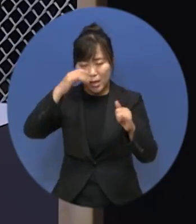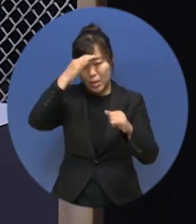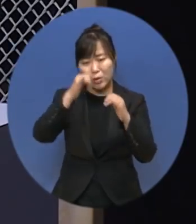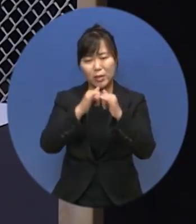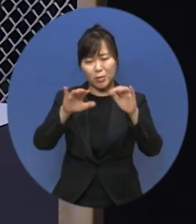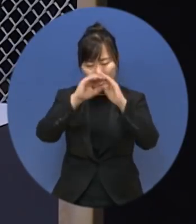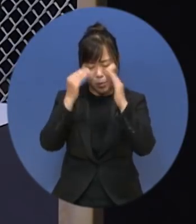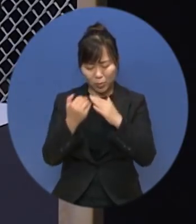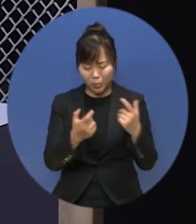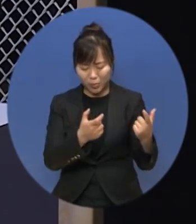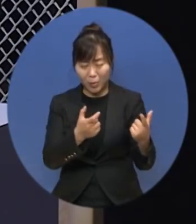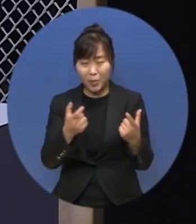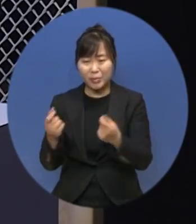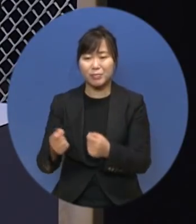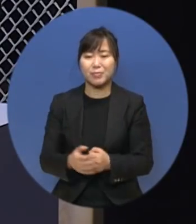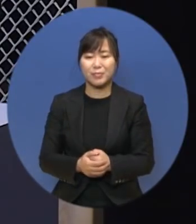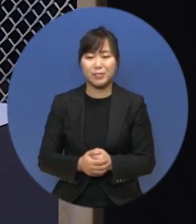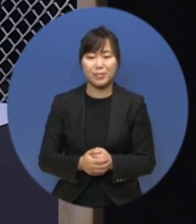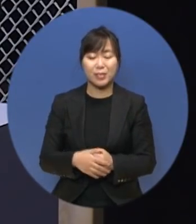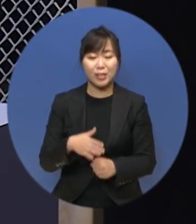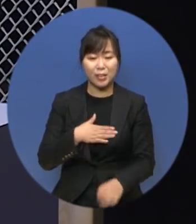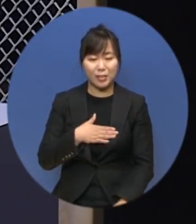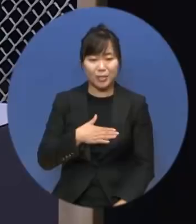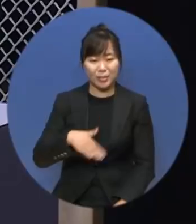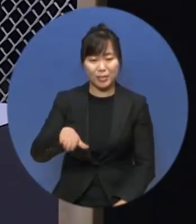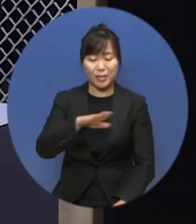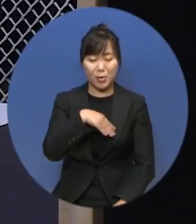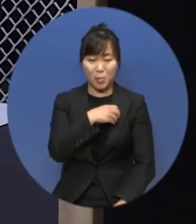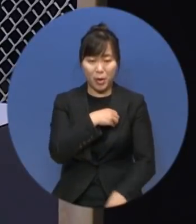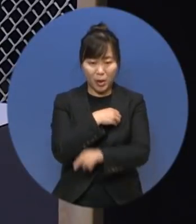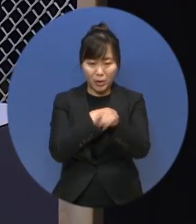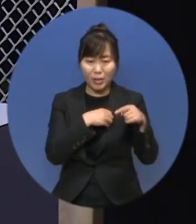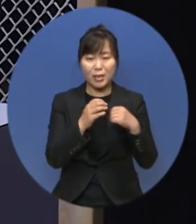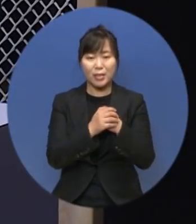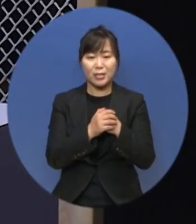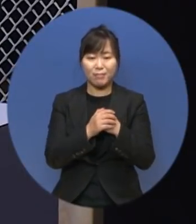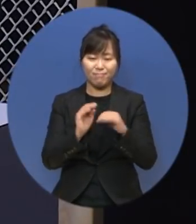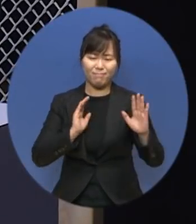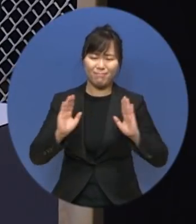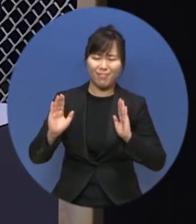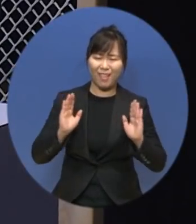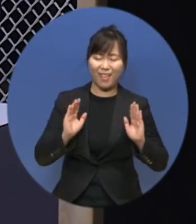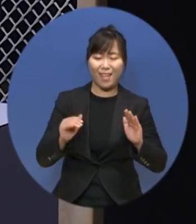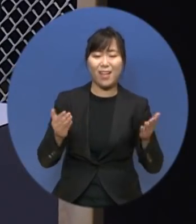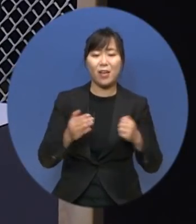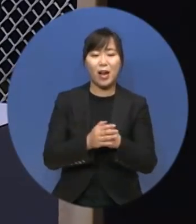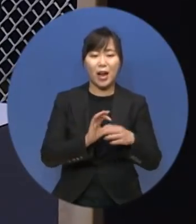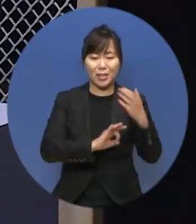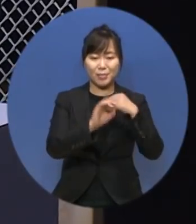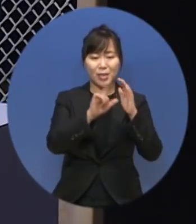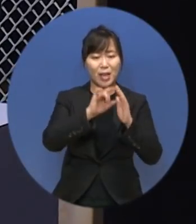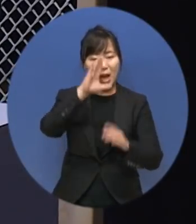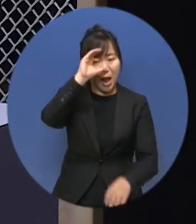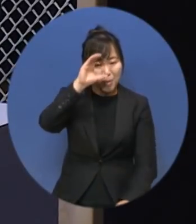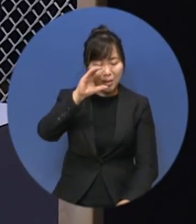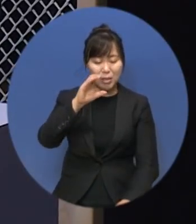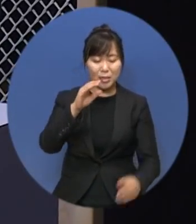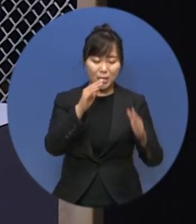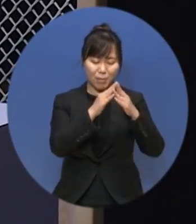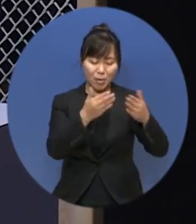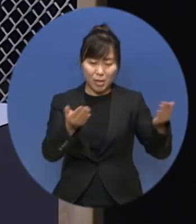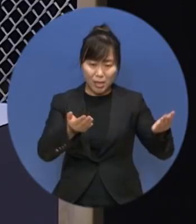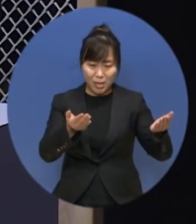연극인들 거의 다 마찬가지인데요. 저희 단원들은 다 투잡을 하고 있어요. 오전에는 아르바이트나